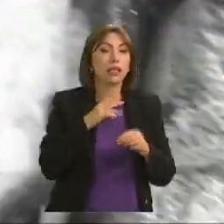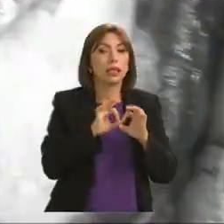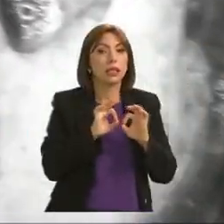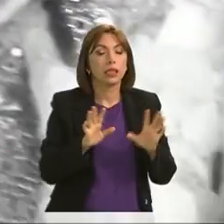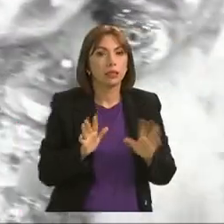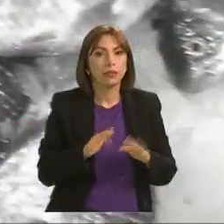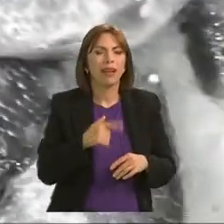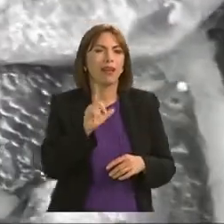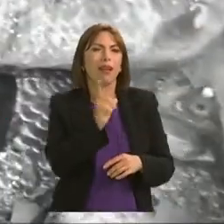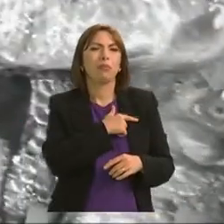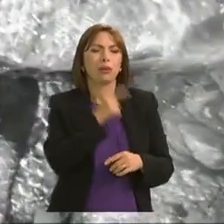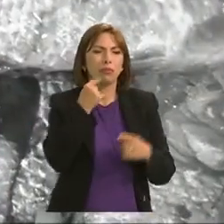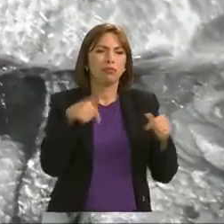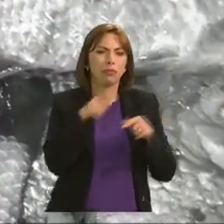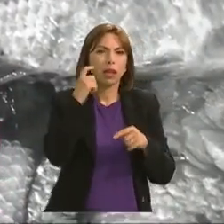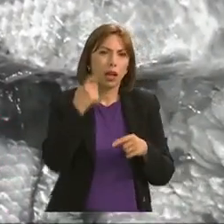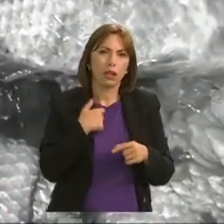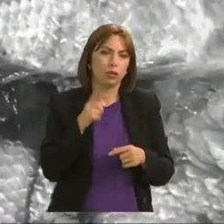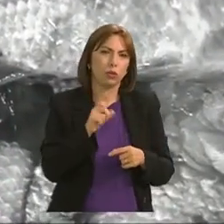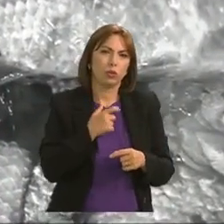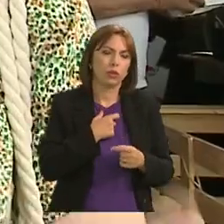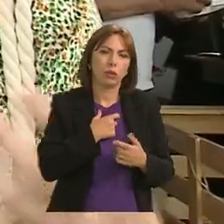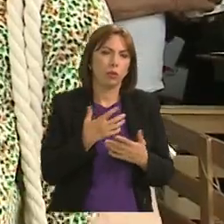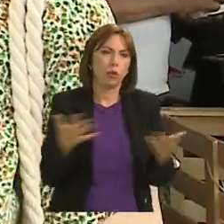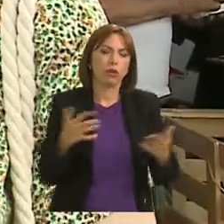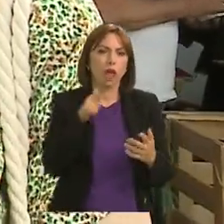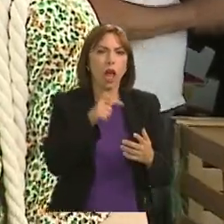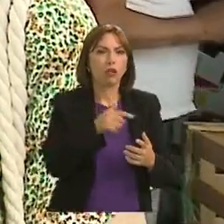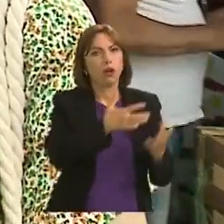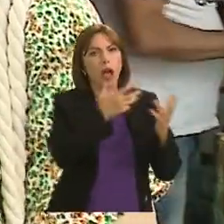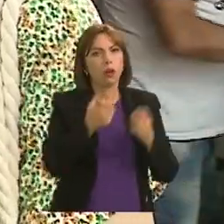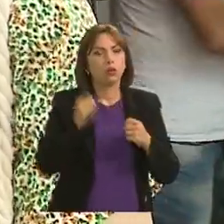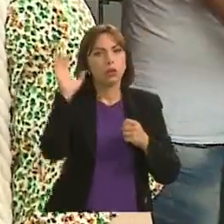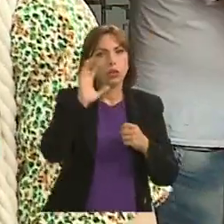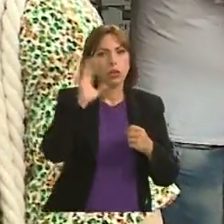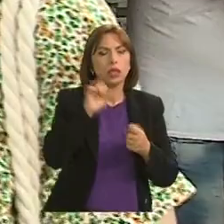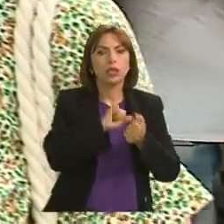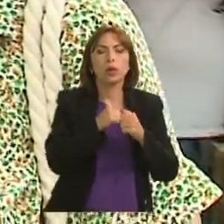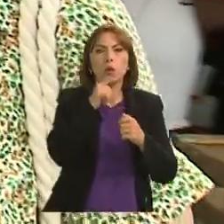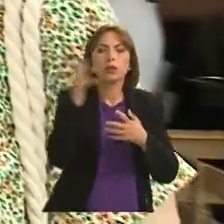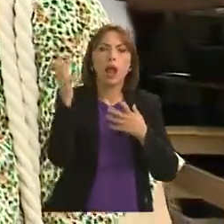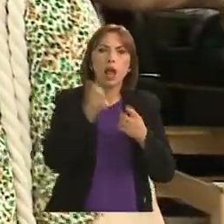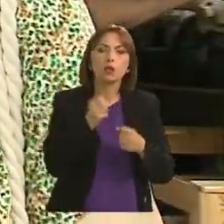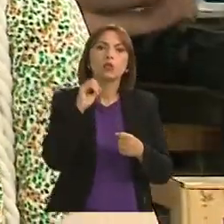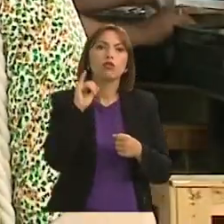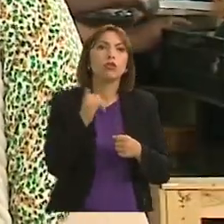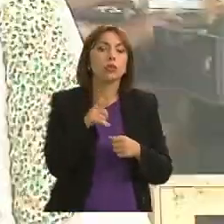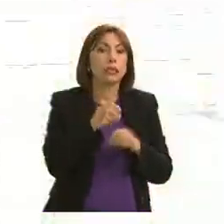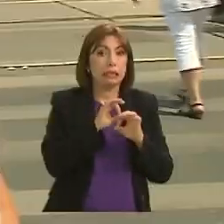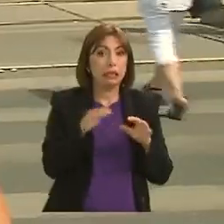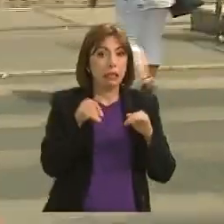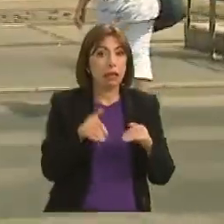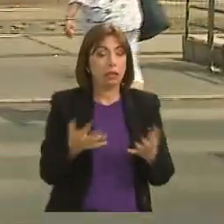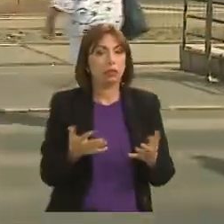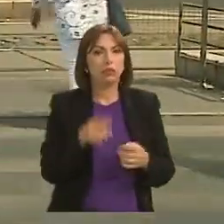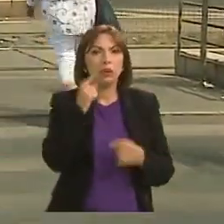stricat. Nepăsarea, cred eu, nu se poate, adică așa l-aduc din străinătate sau de unde l-aduc și se strică aici. Lumea